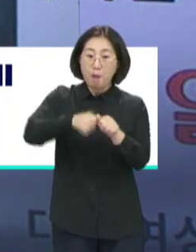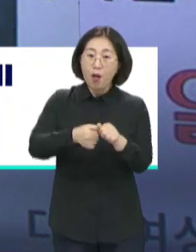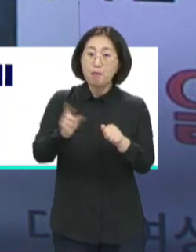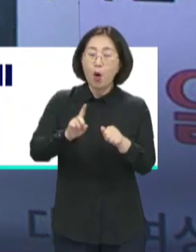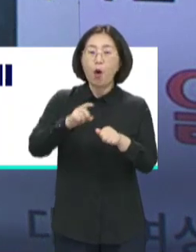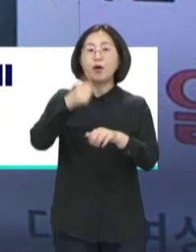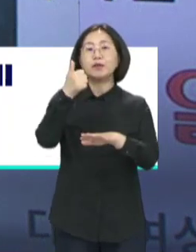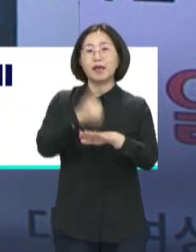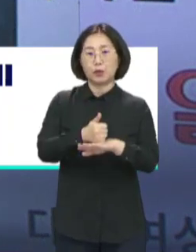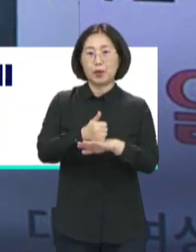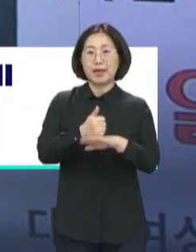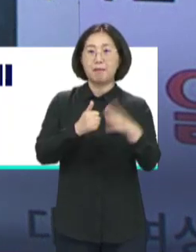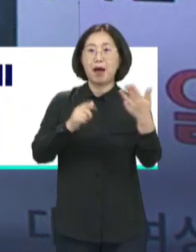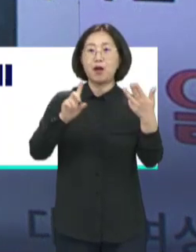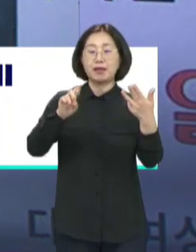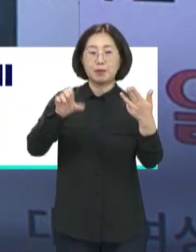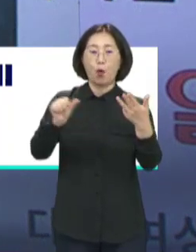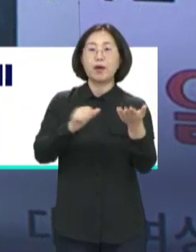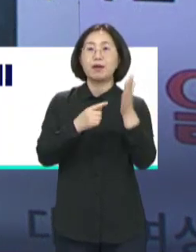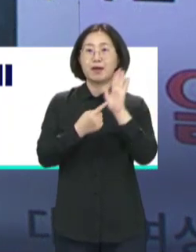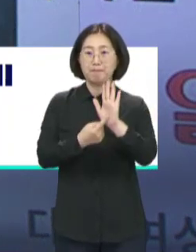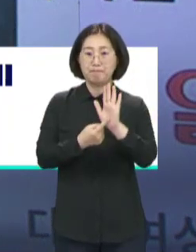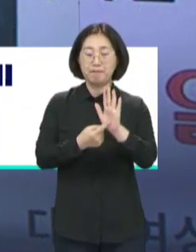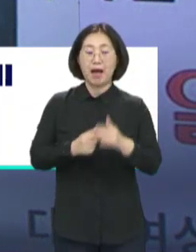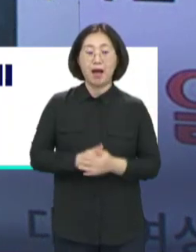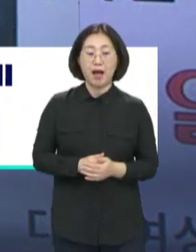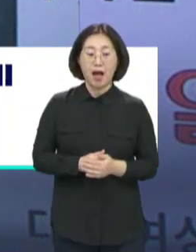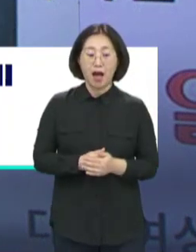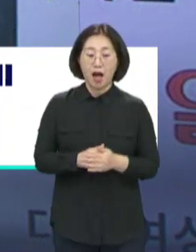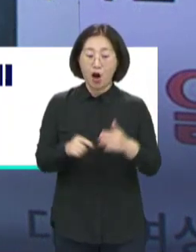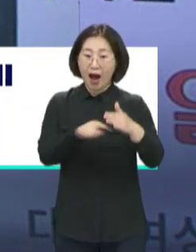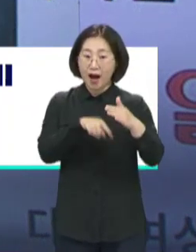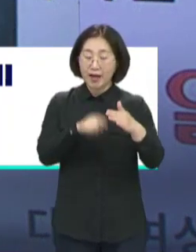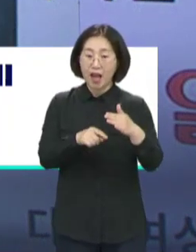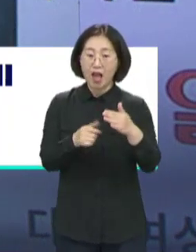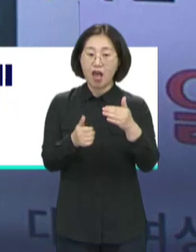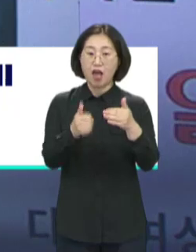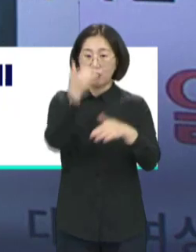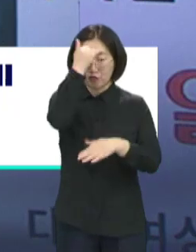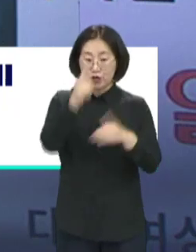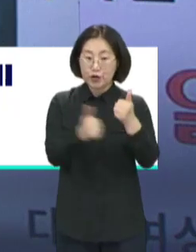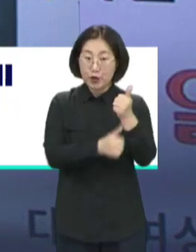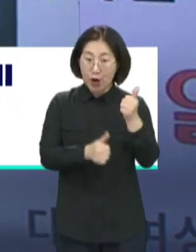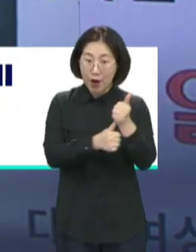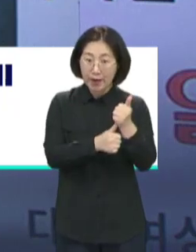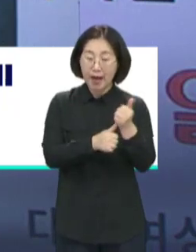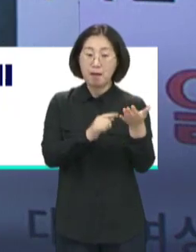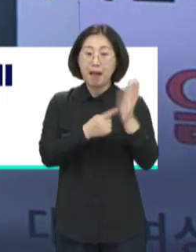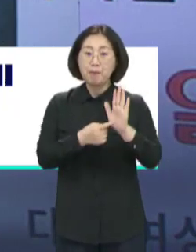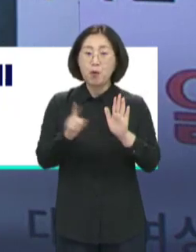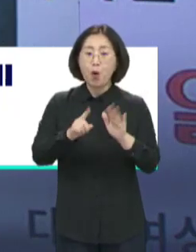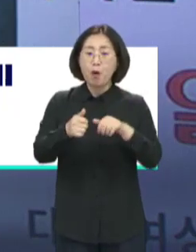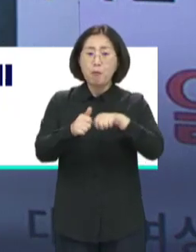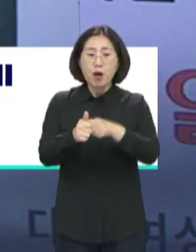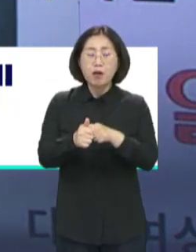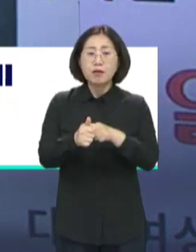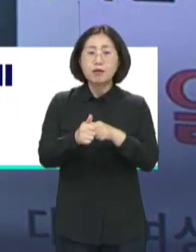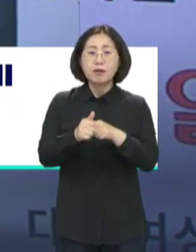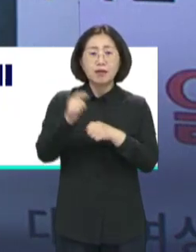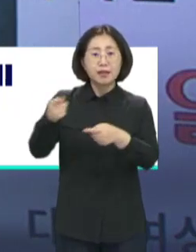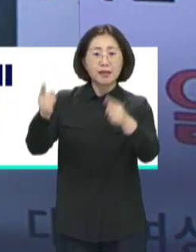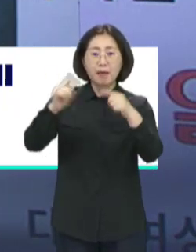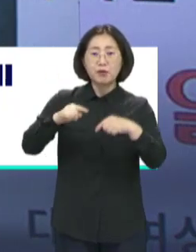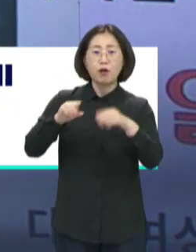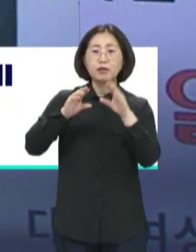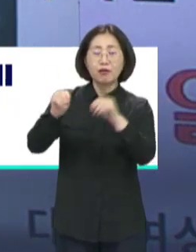결정됩니다. 이에 앞서 외부 자문위원들로 구성된 윤리자문위원회가 출석 정지 15일이 적합하다는 의견을 내